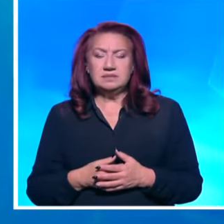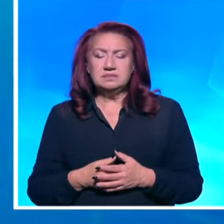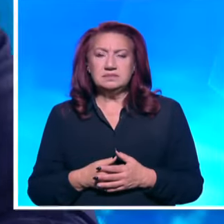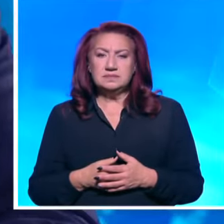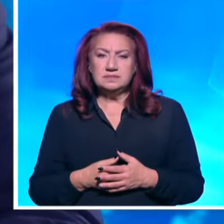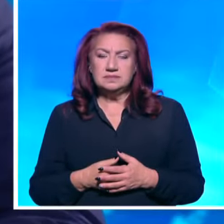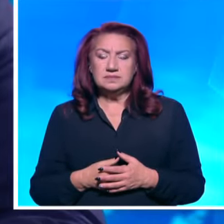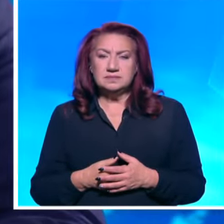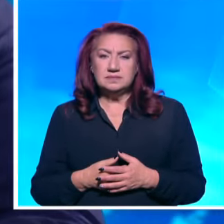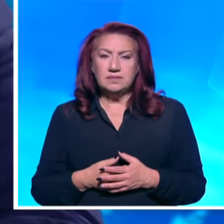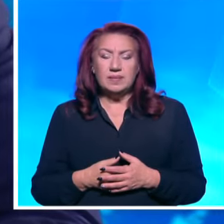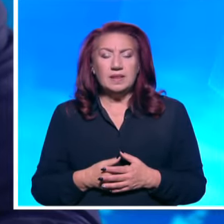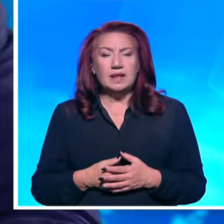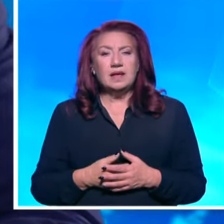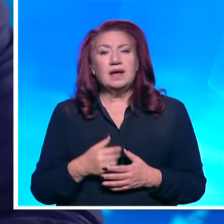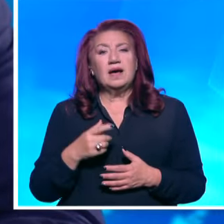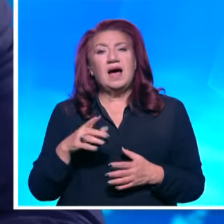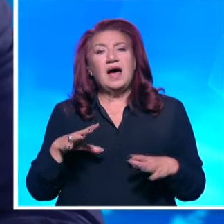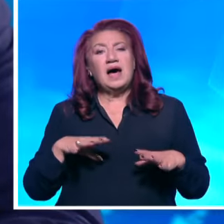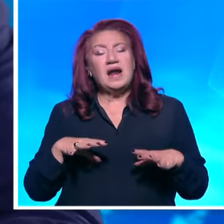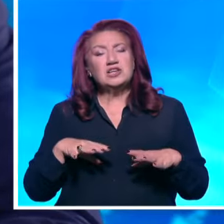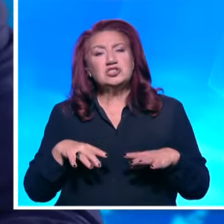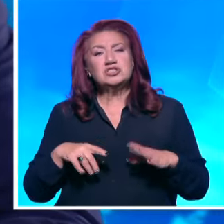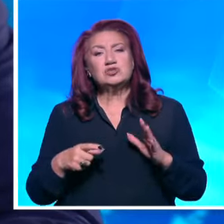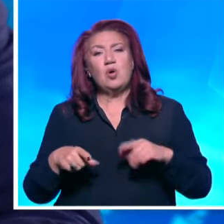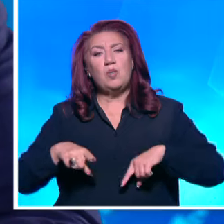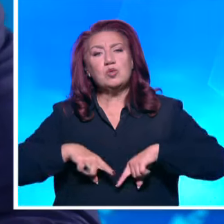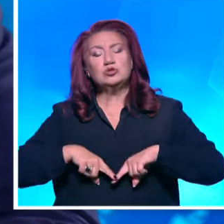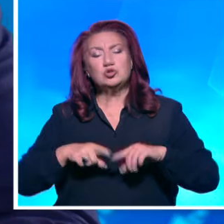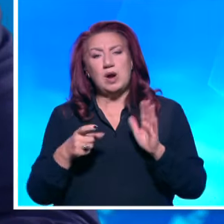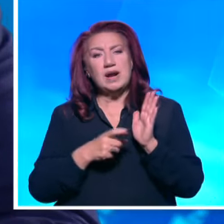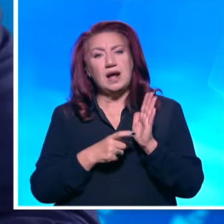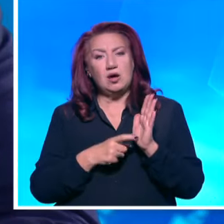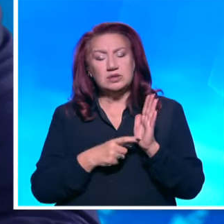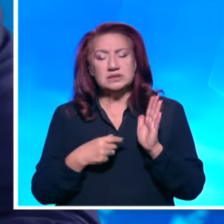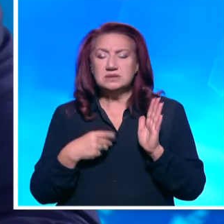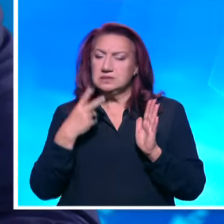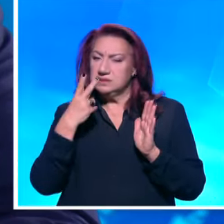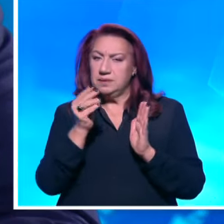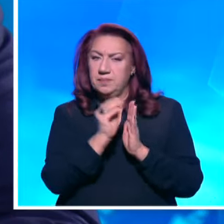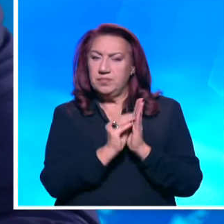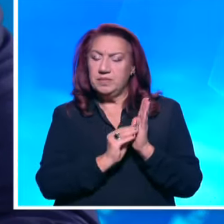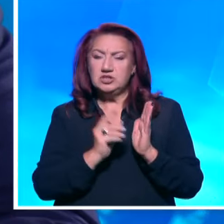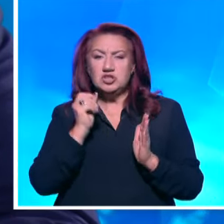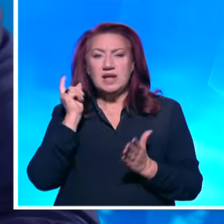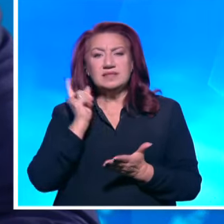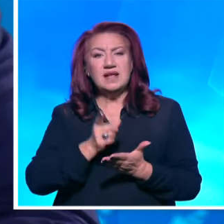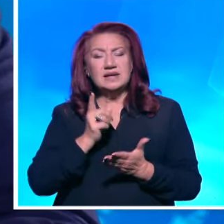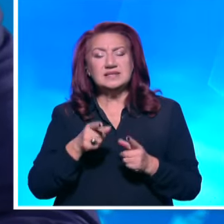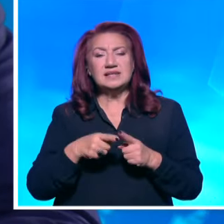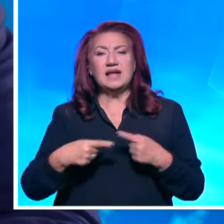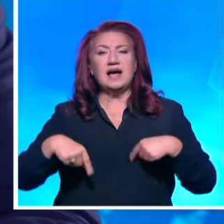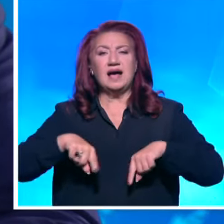лъжа в гпк е предвидена гражданскопроцесуалния кодекс е предвидена наказателна отговорност свидетели но това е когато те се явяват пред